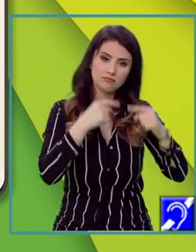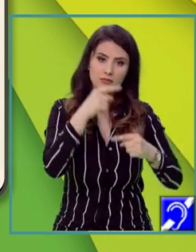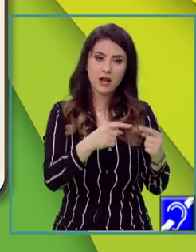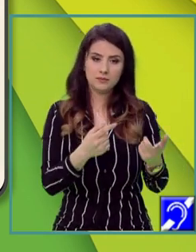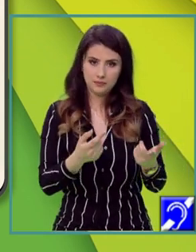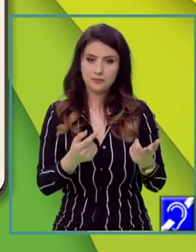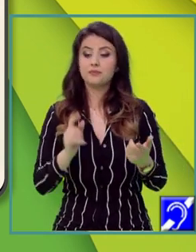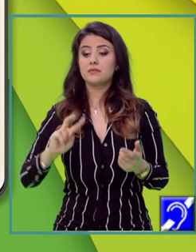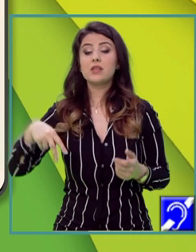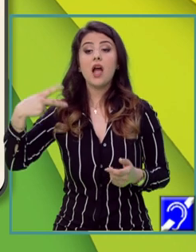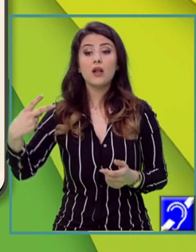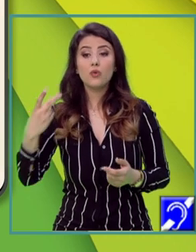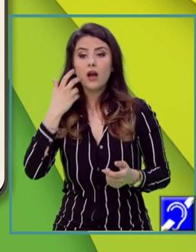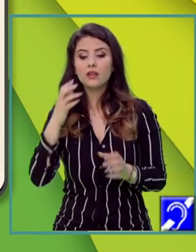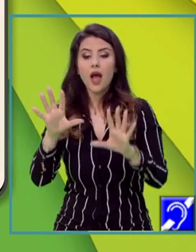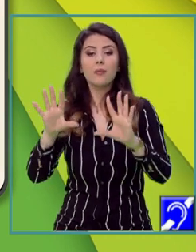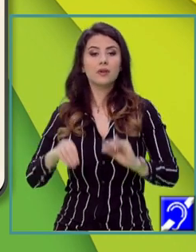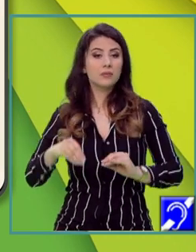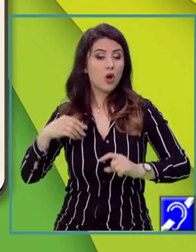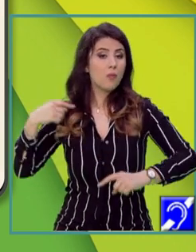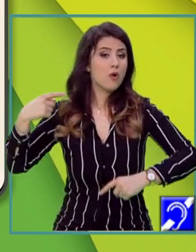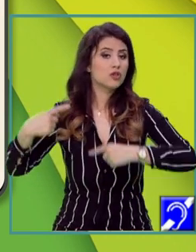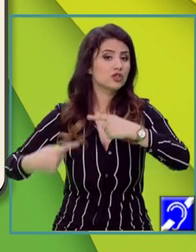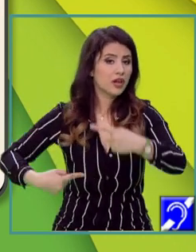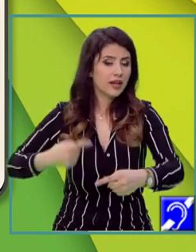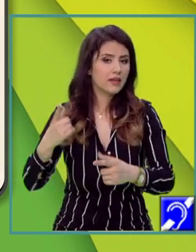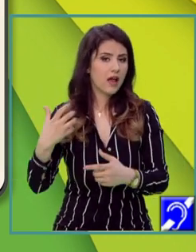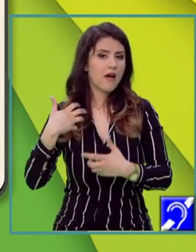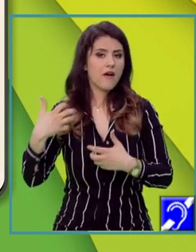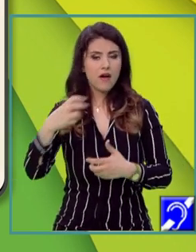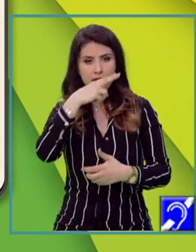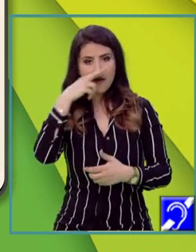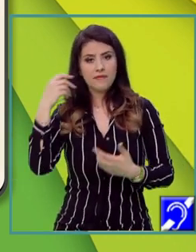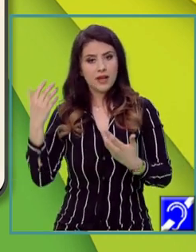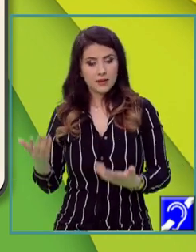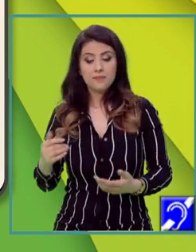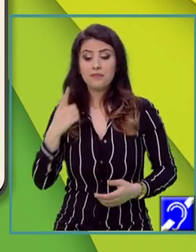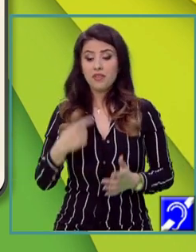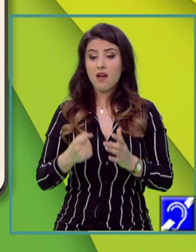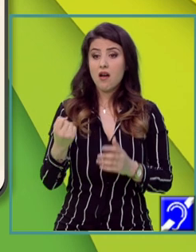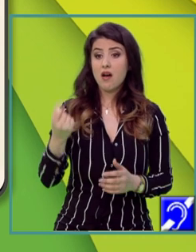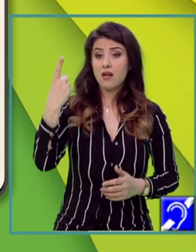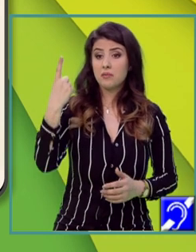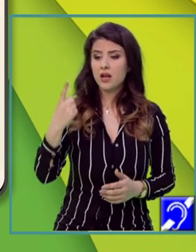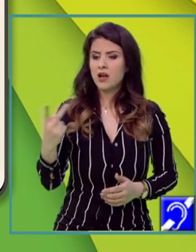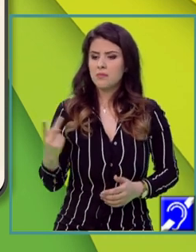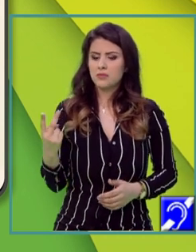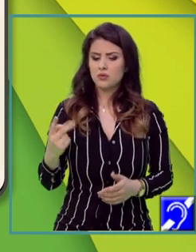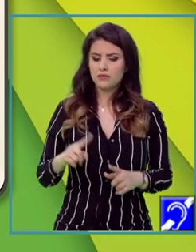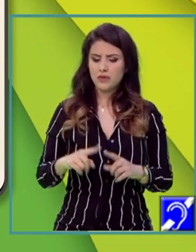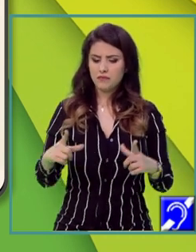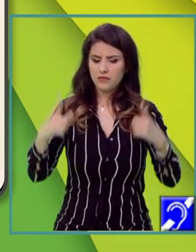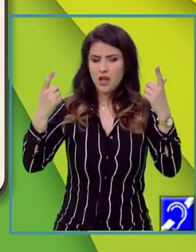primirea moștenirii atunci când apare o breșă prin atitudinea diferită a celor doi față de noul lor statut material